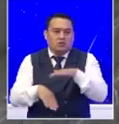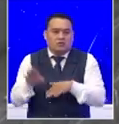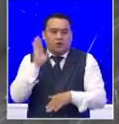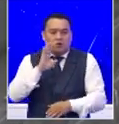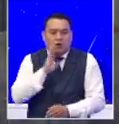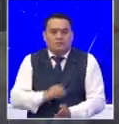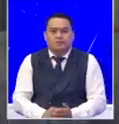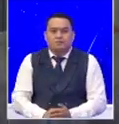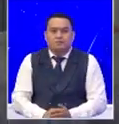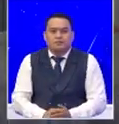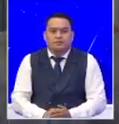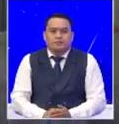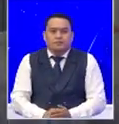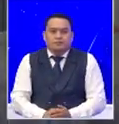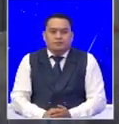водному поло.